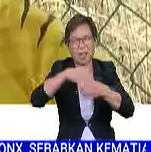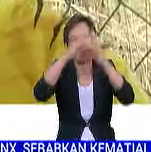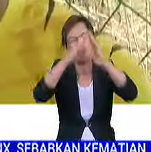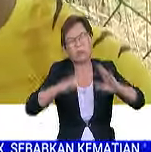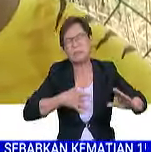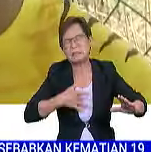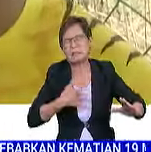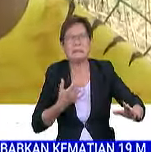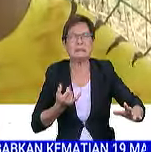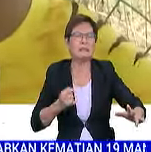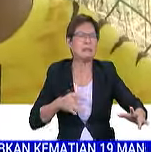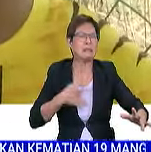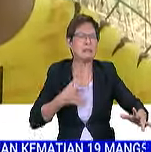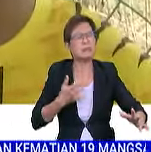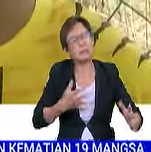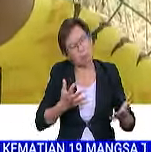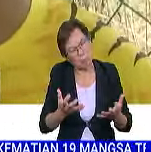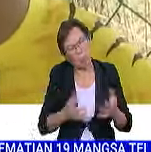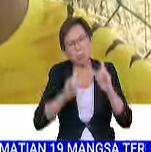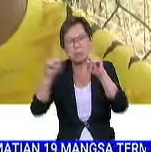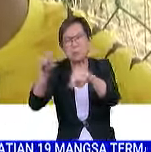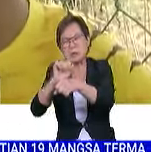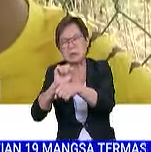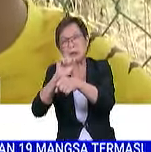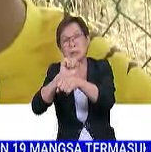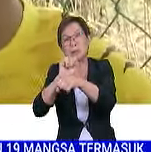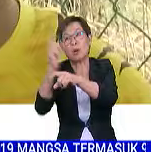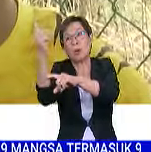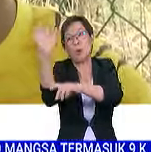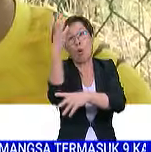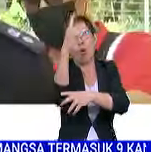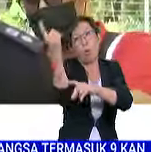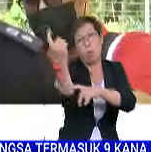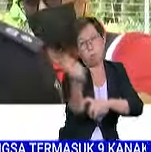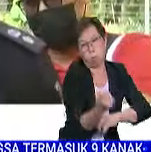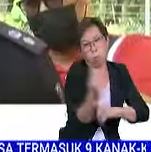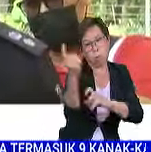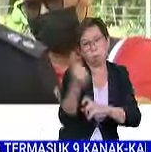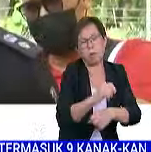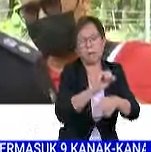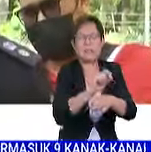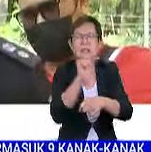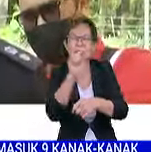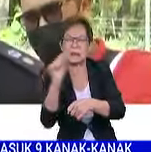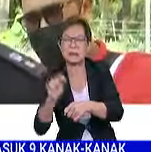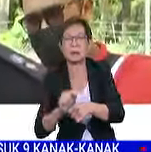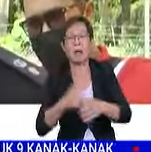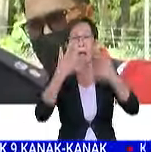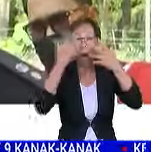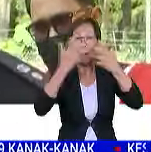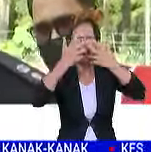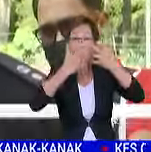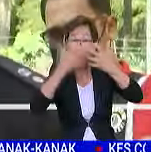hati lah. Dia pergi toreh. Dia buat kerja sikit-sikit lah. Harimau belang seberat